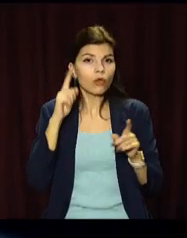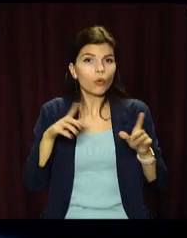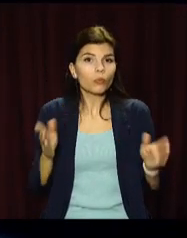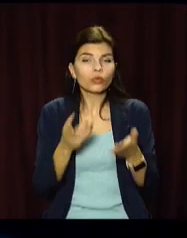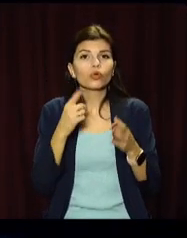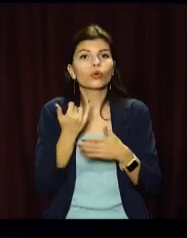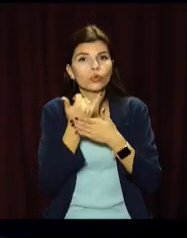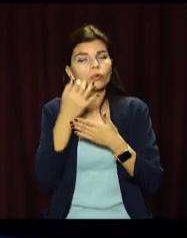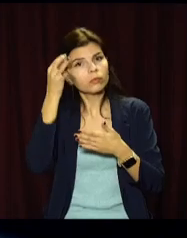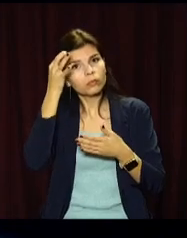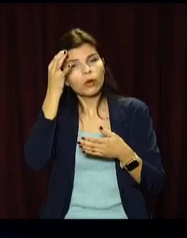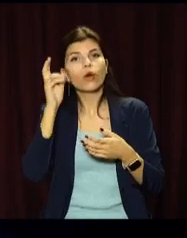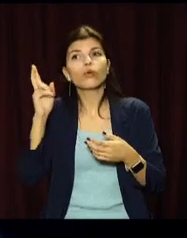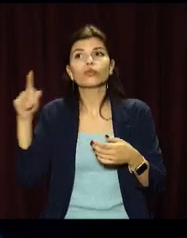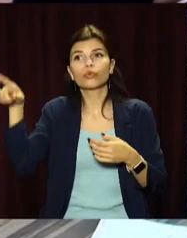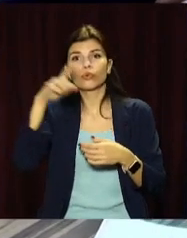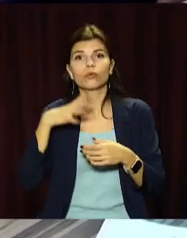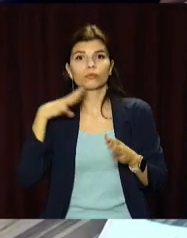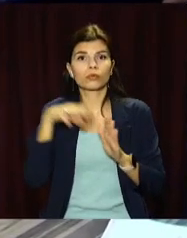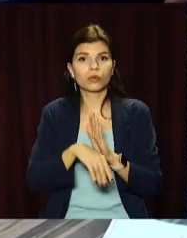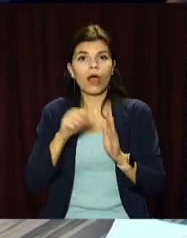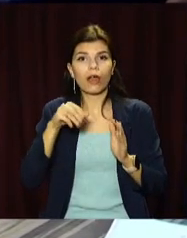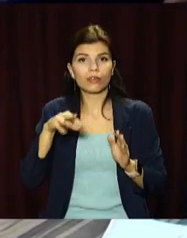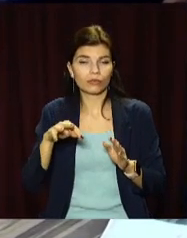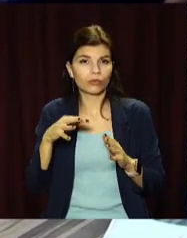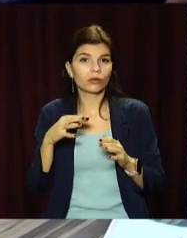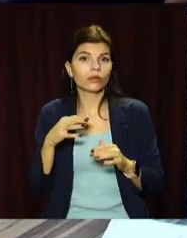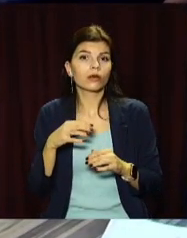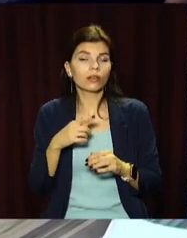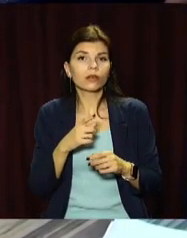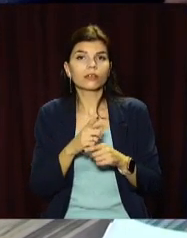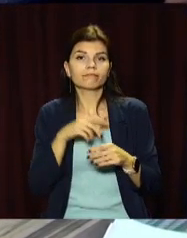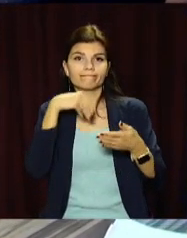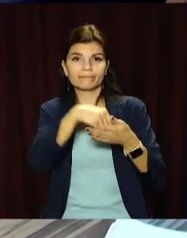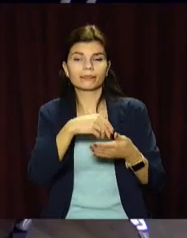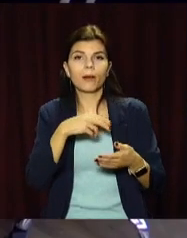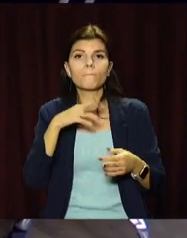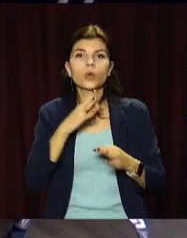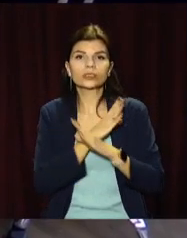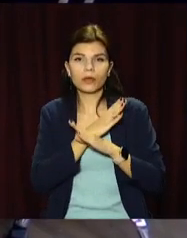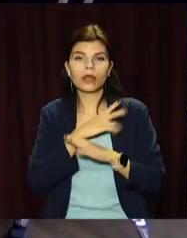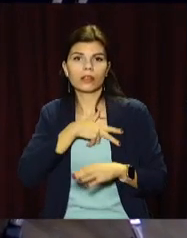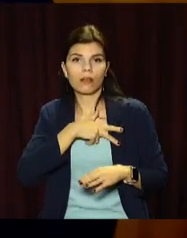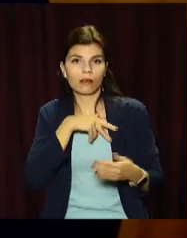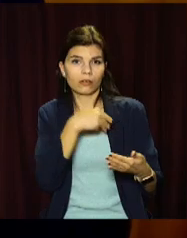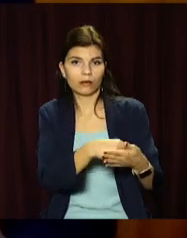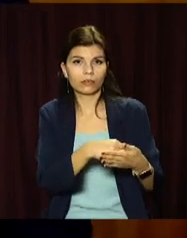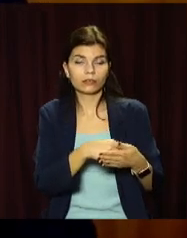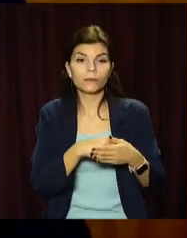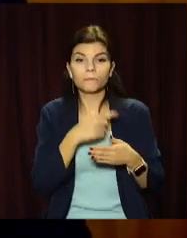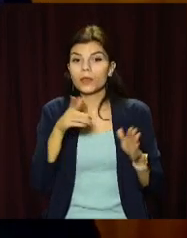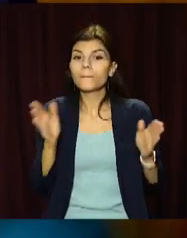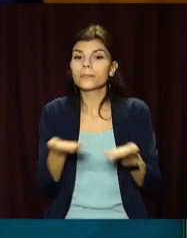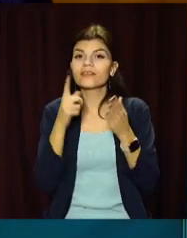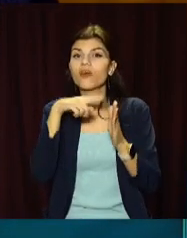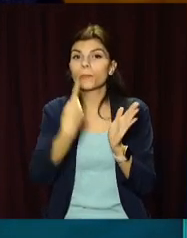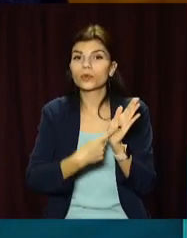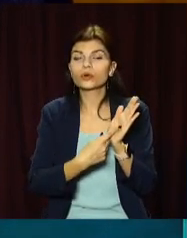вшанування пам'яті загиблих побратимів, зокрема присвоєння їм звання почесних громадян міста посмертно. Підіймалися питання